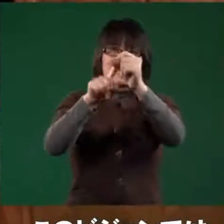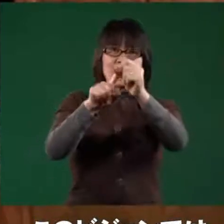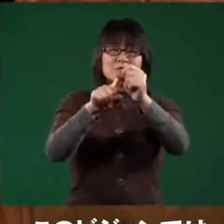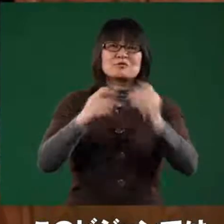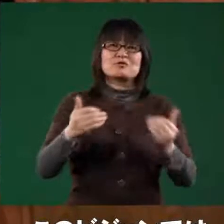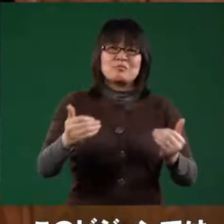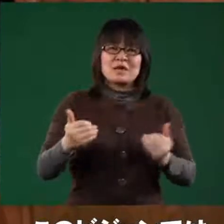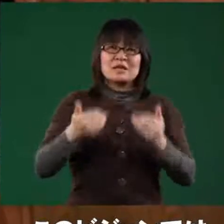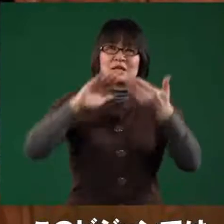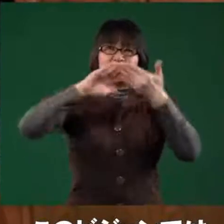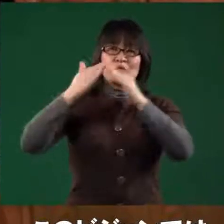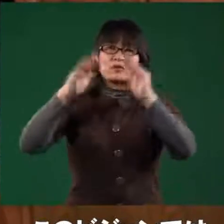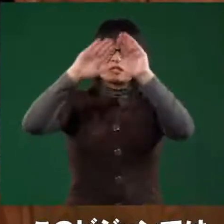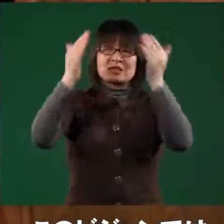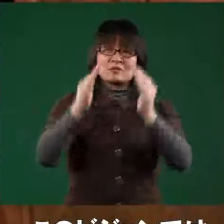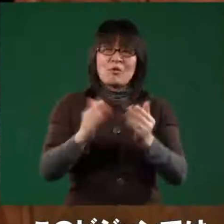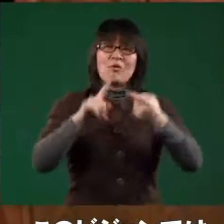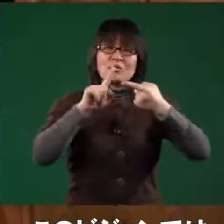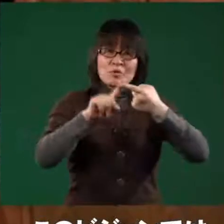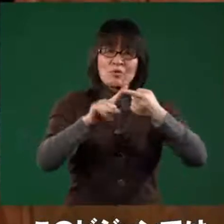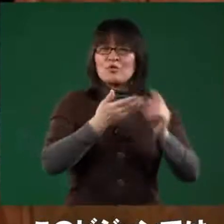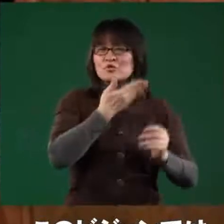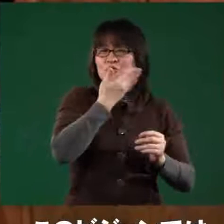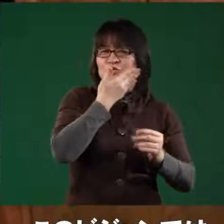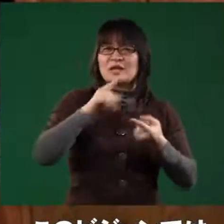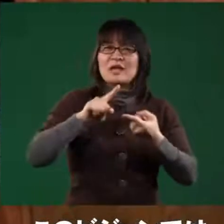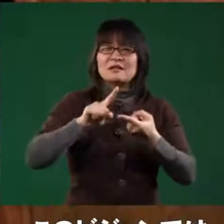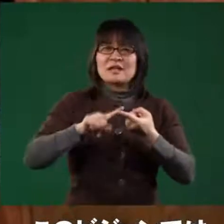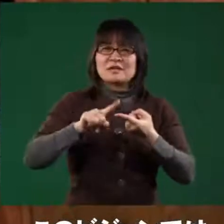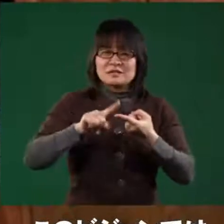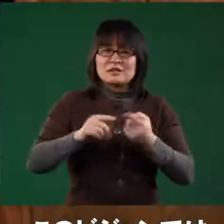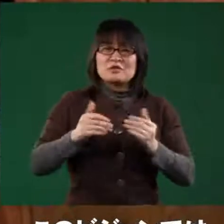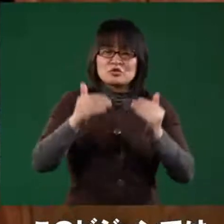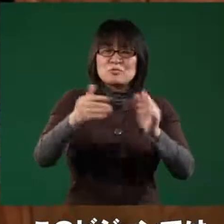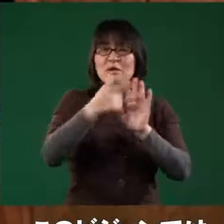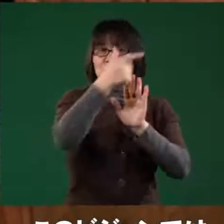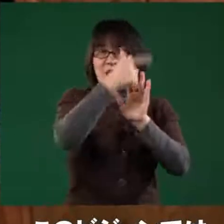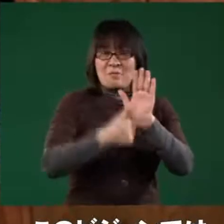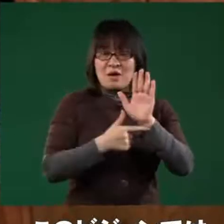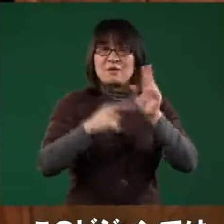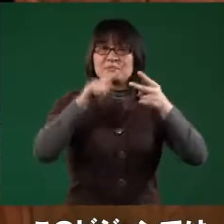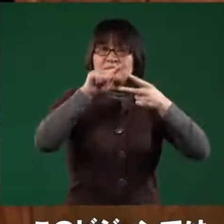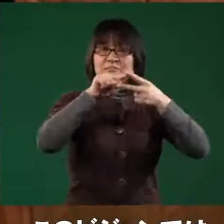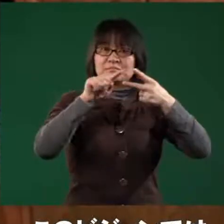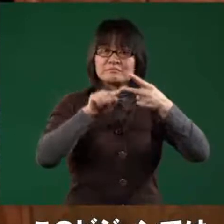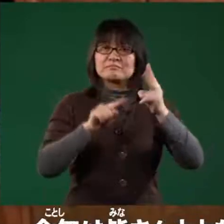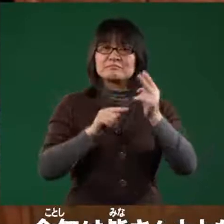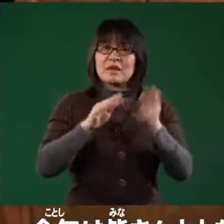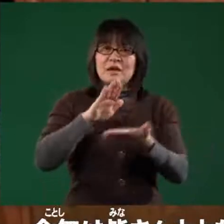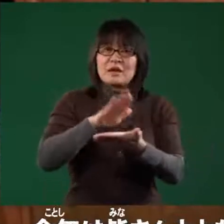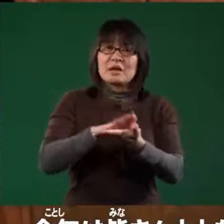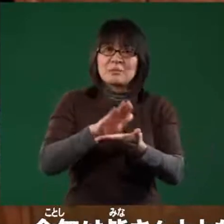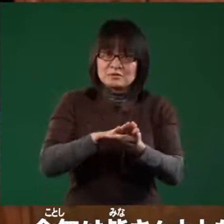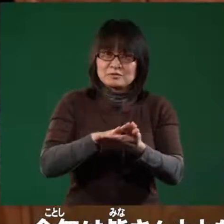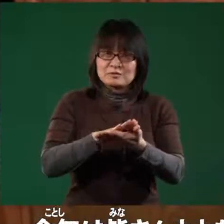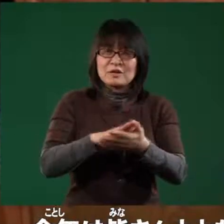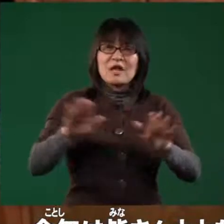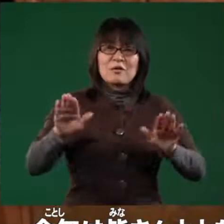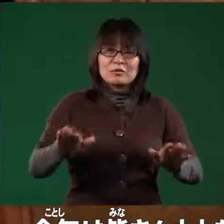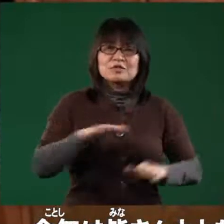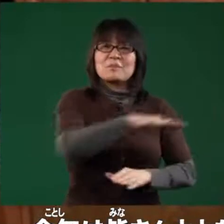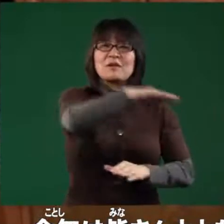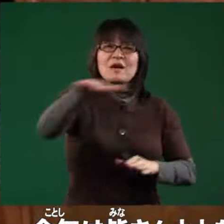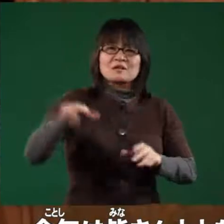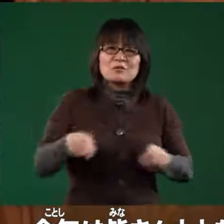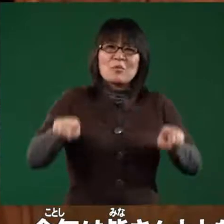と重点的に進めるテーマというものを定めているところであります。今年は皆さんと共